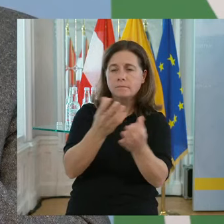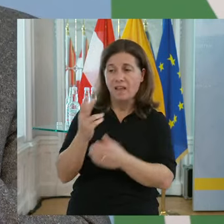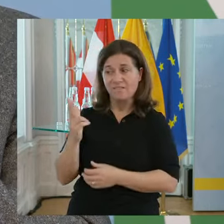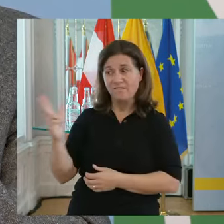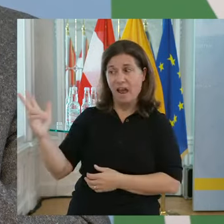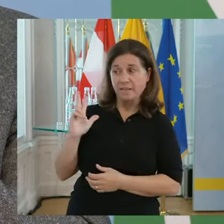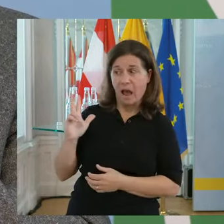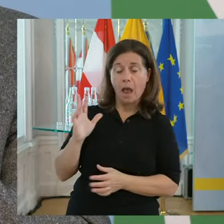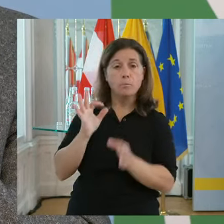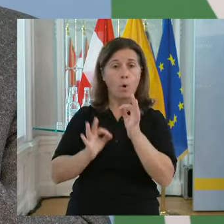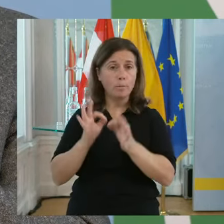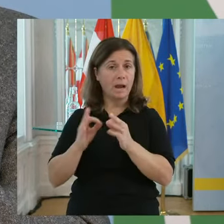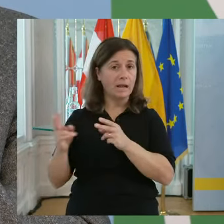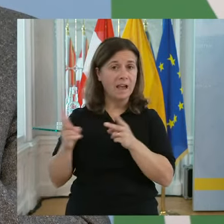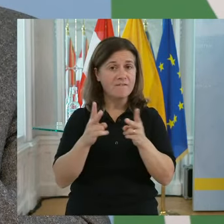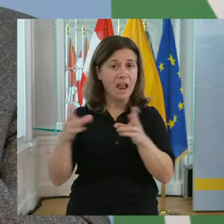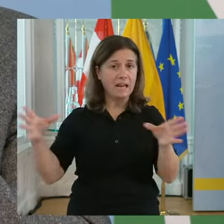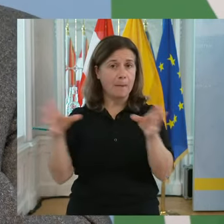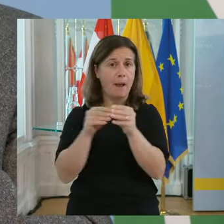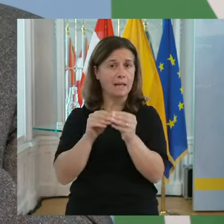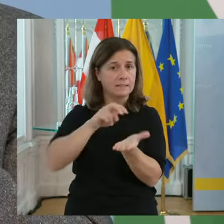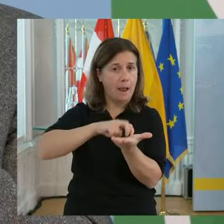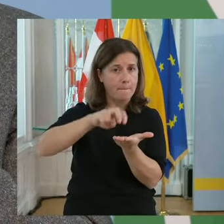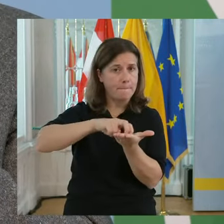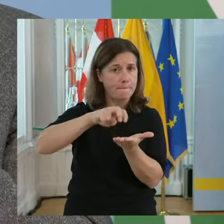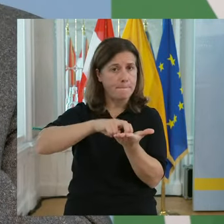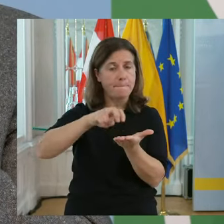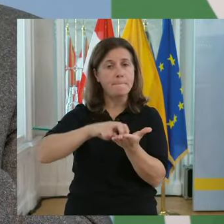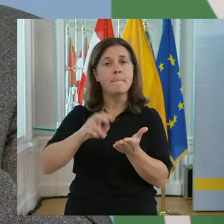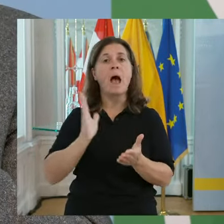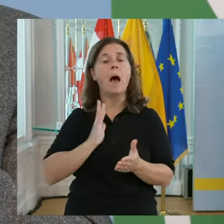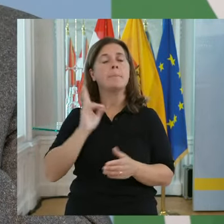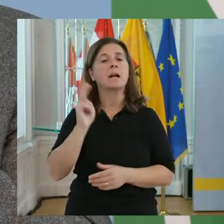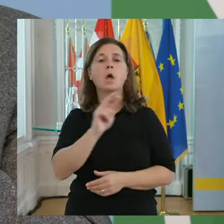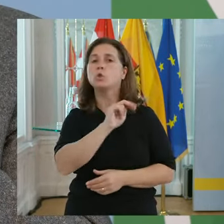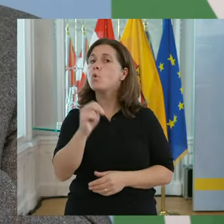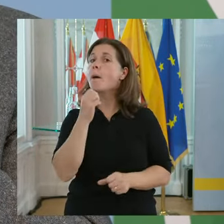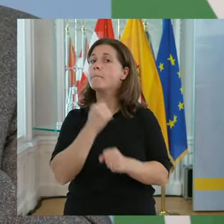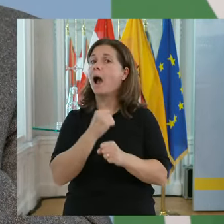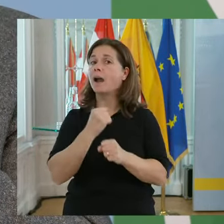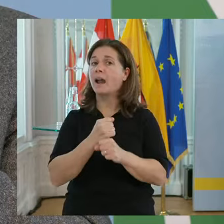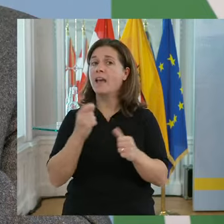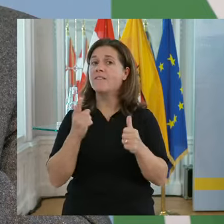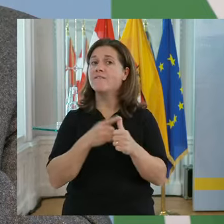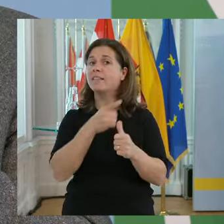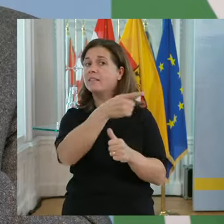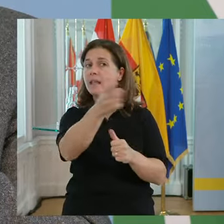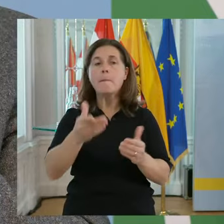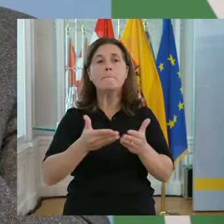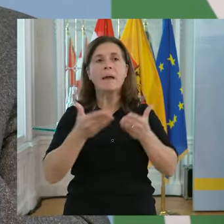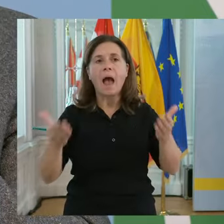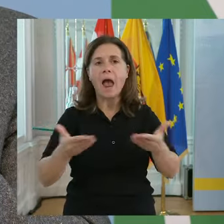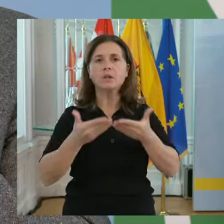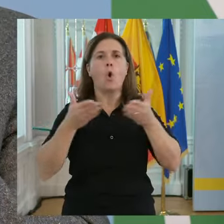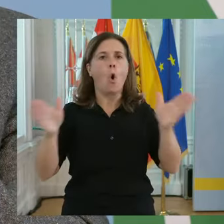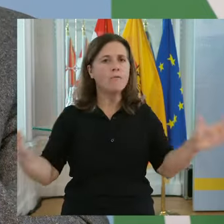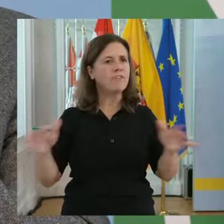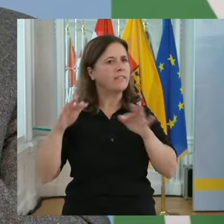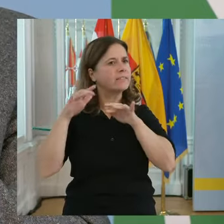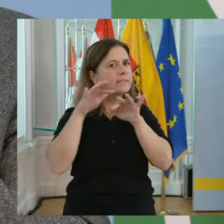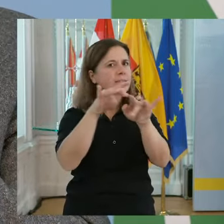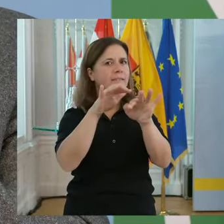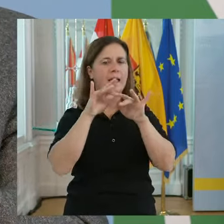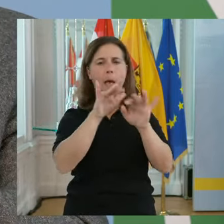versuchen, diesen Weg gemeinsam zu gehen, aber das können wir natürlich nur machen, wenn Sie sich inspirieren lassen von diesen wunderbaren